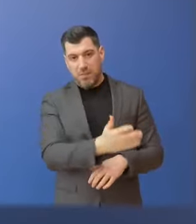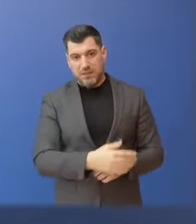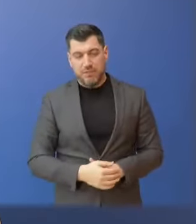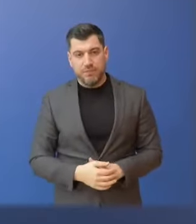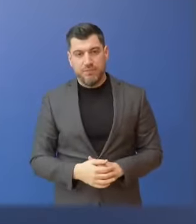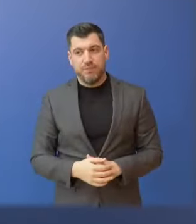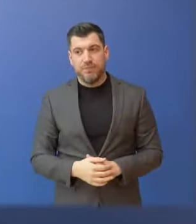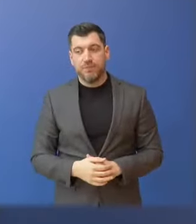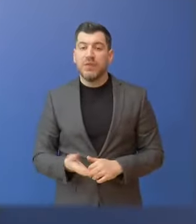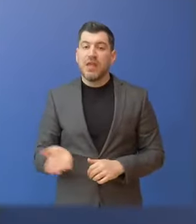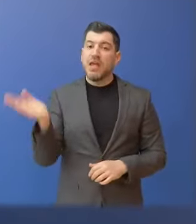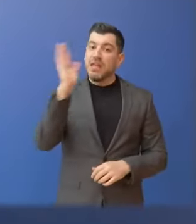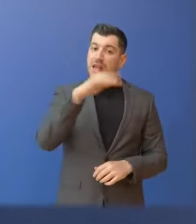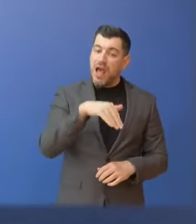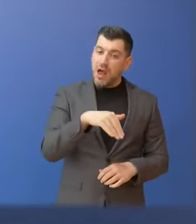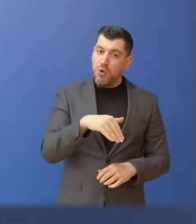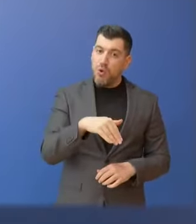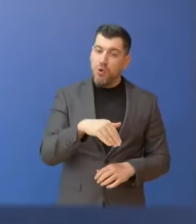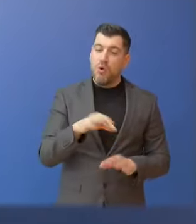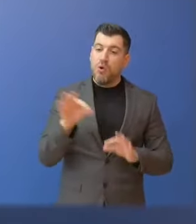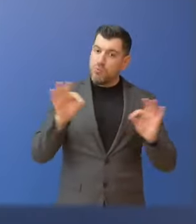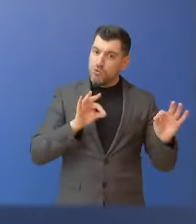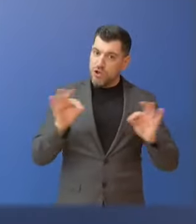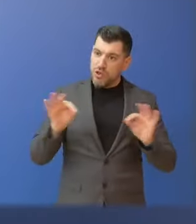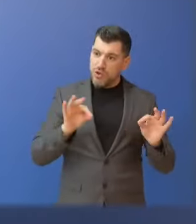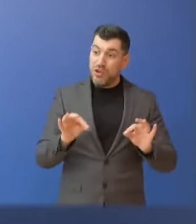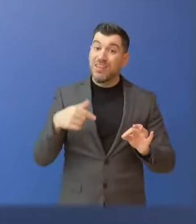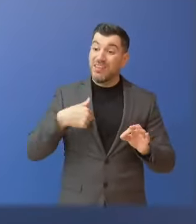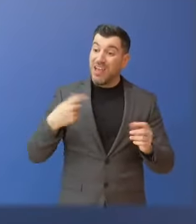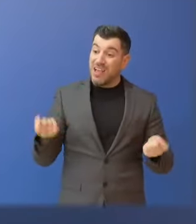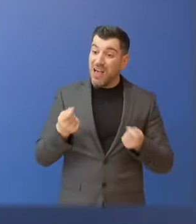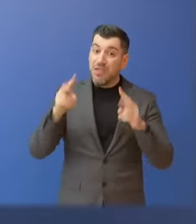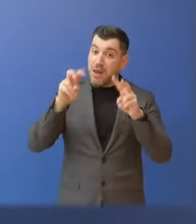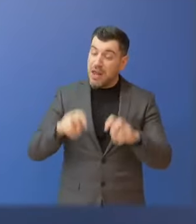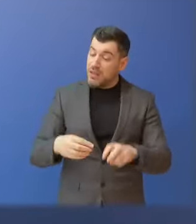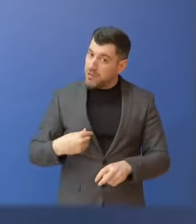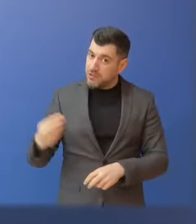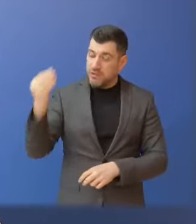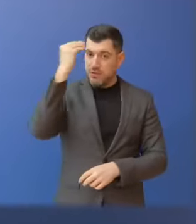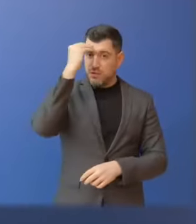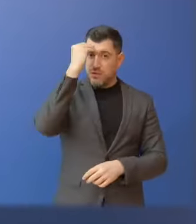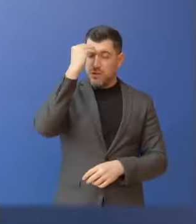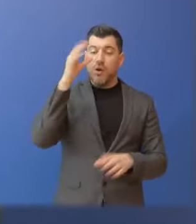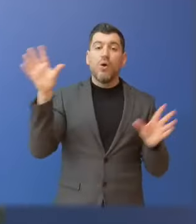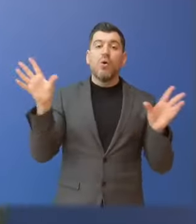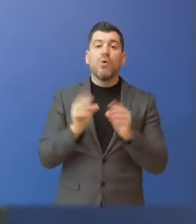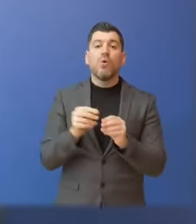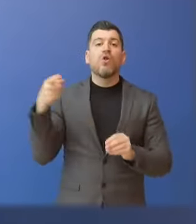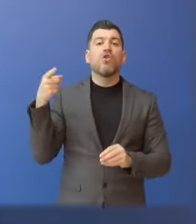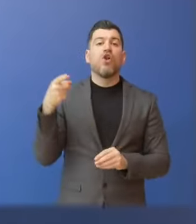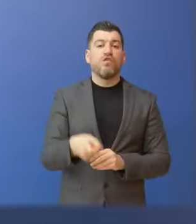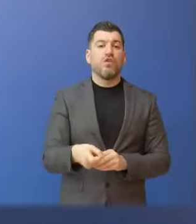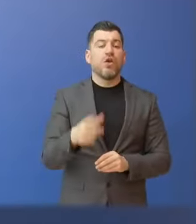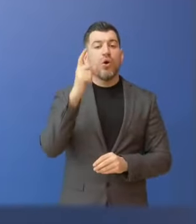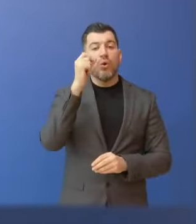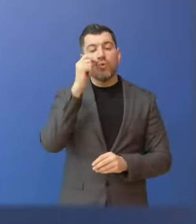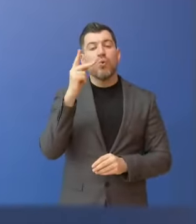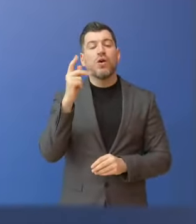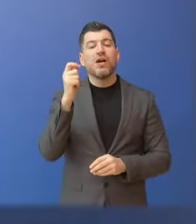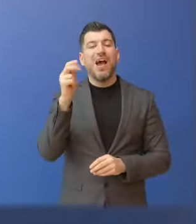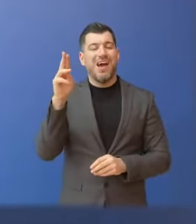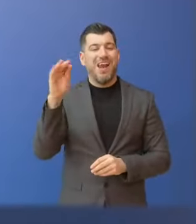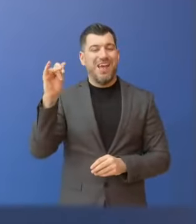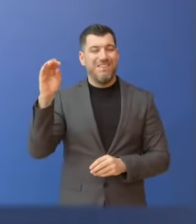διάφορες μελέτες και εγώ θα σας πω κιόλας ότι κάθε μελέτη την παίρνουμε πολύ σοβαρά στα υπόψη είναι την υπόθεση της δολοφονίας του καραϊβάζ που